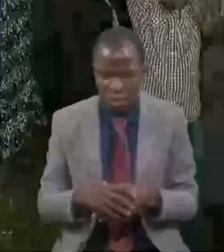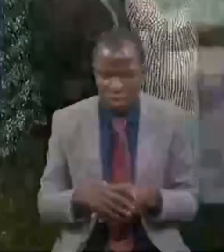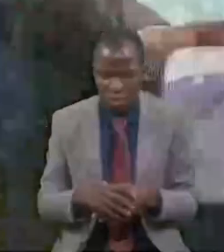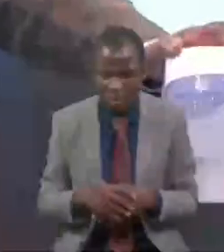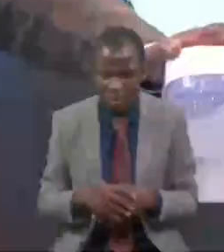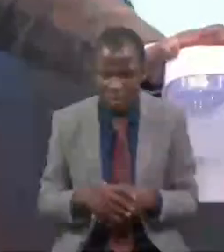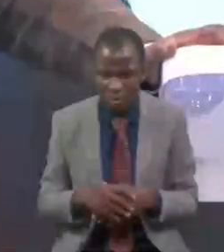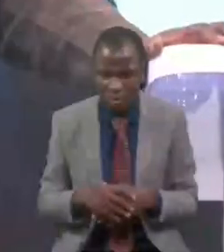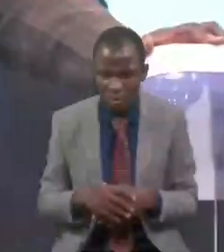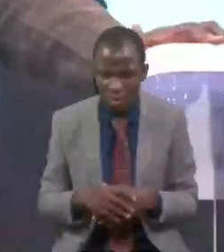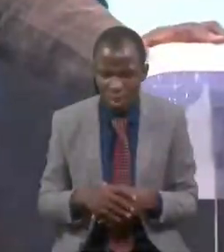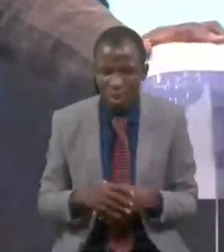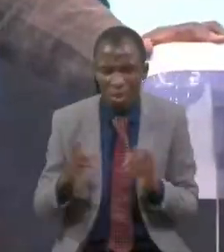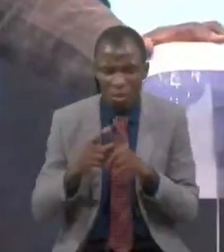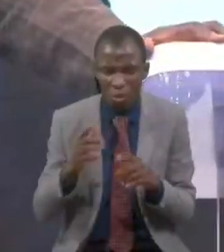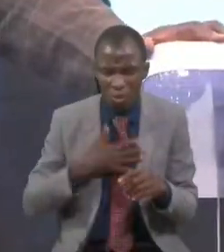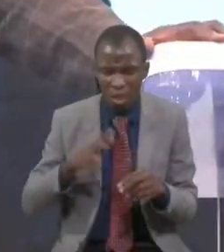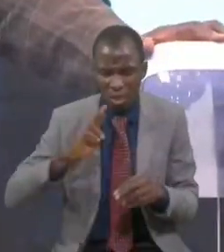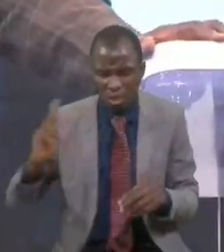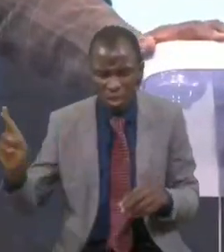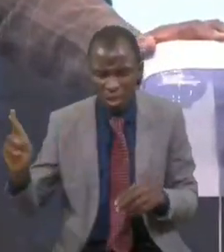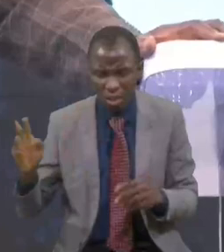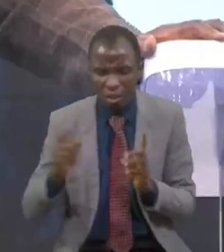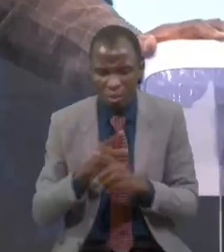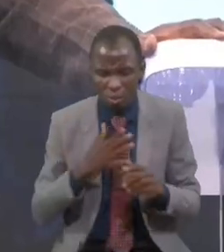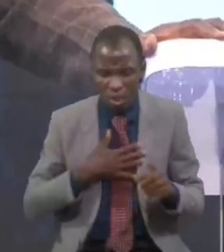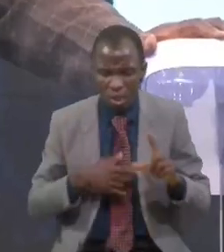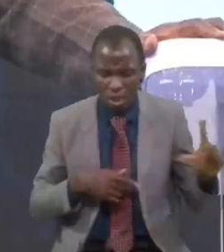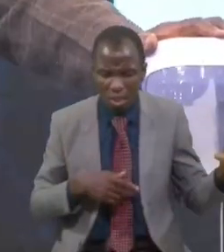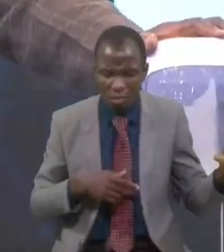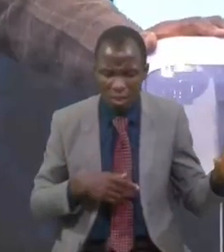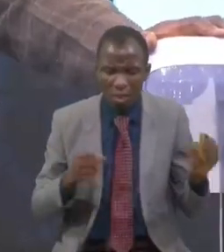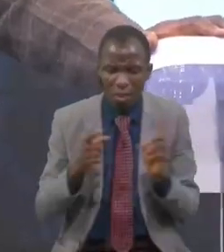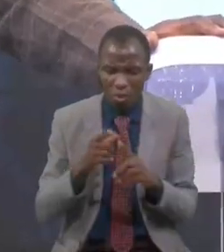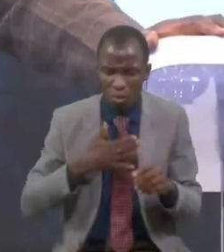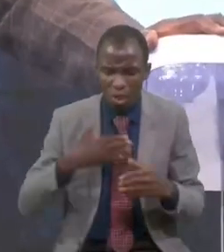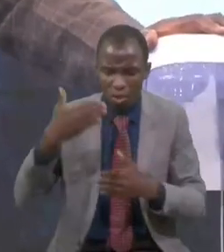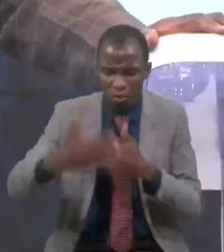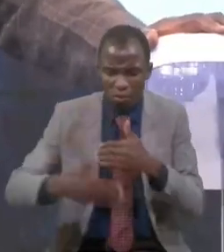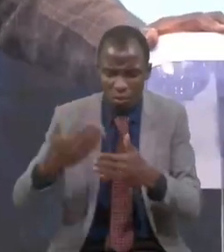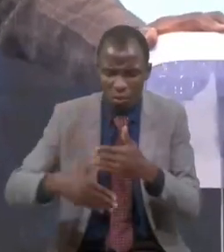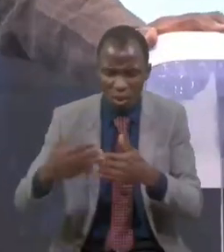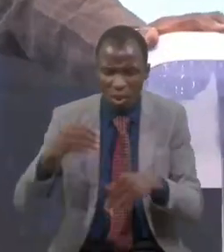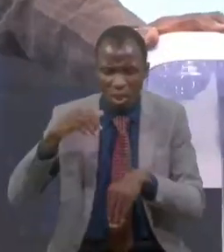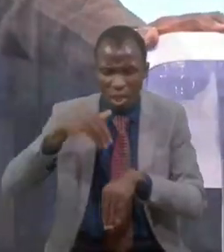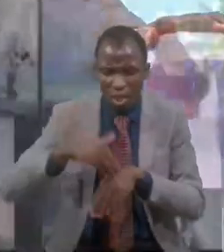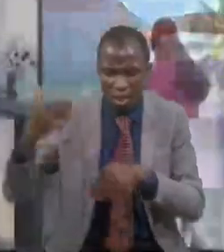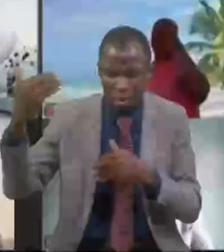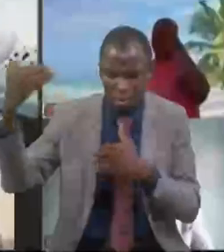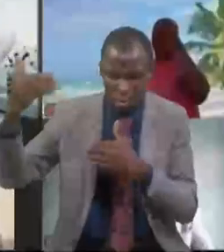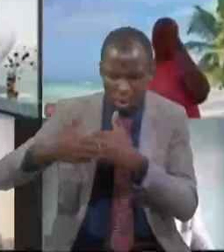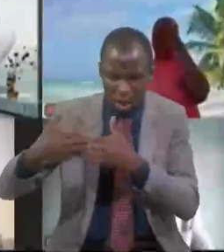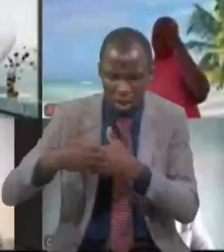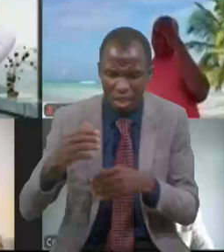jésus-chist à ma droite à ma gauche de devant moi de derrière